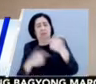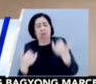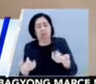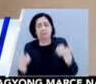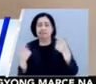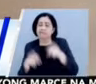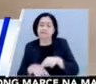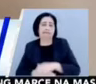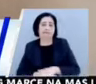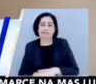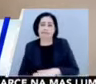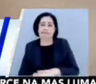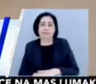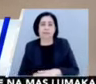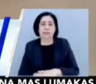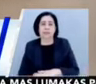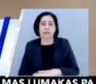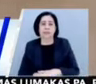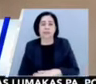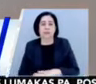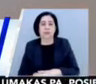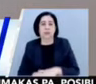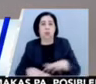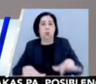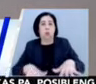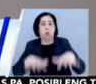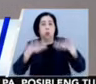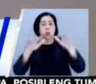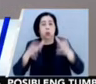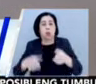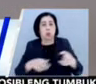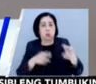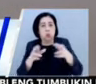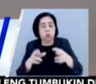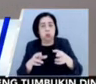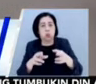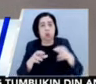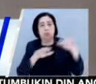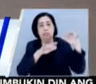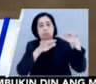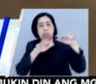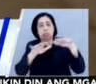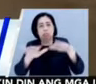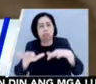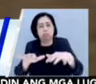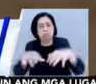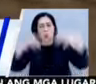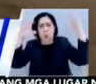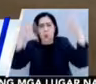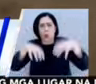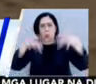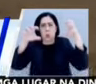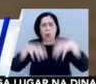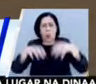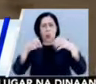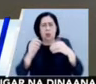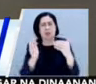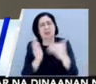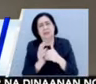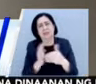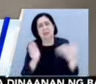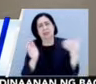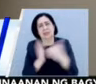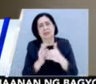amin ang pag-apaw ng mga ilog pagragasa ng baha at pambihirang buhos ng ulan tila paulit-ulit na tema sa mga